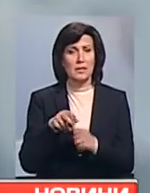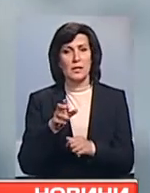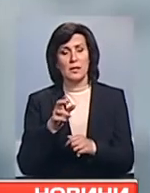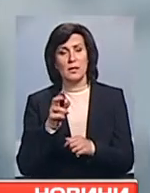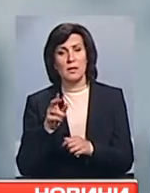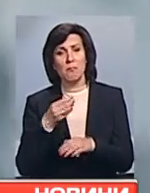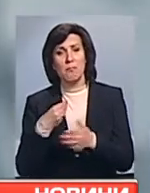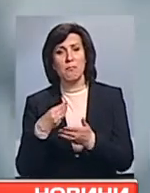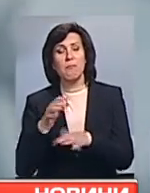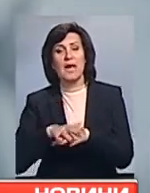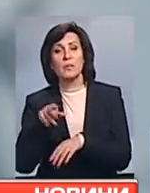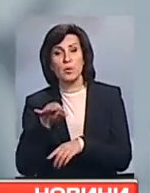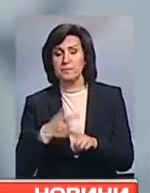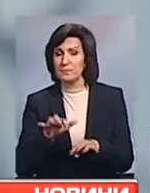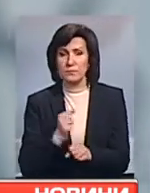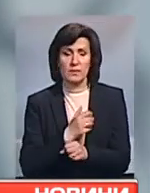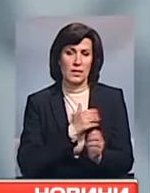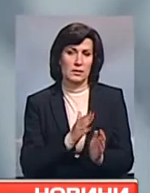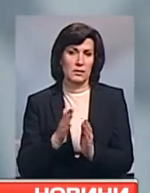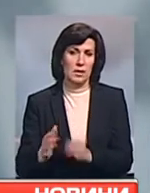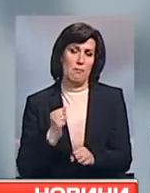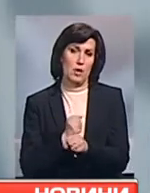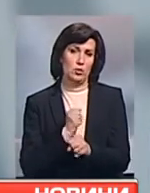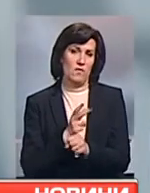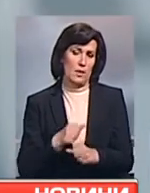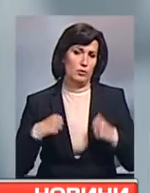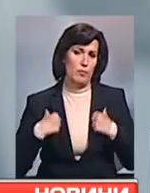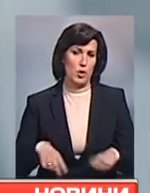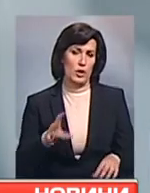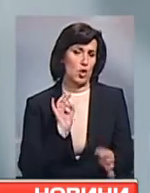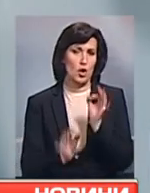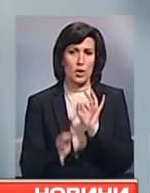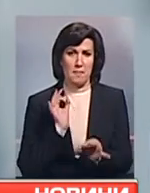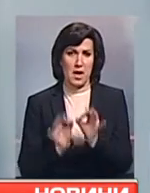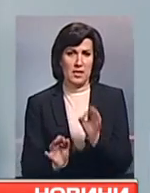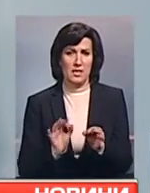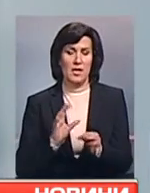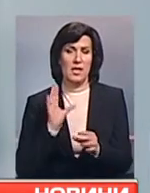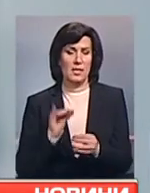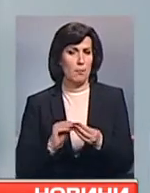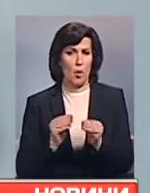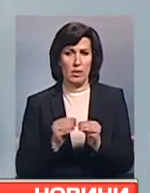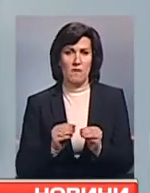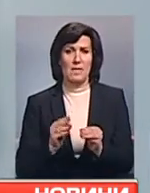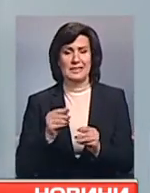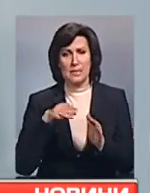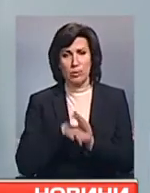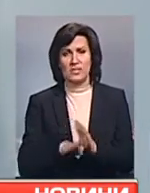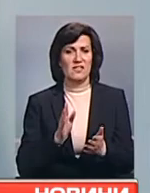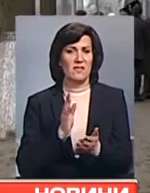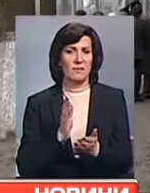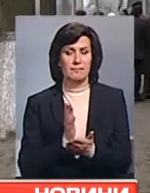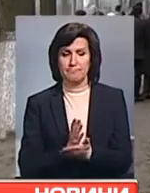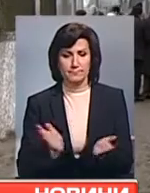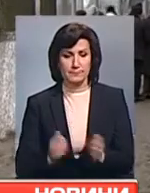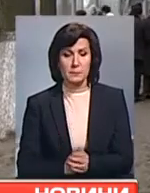б цього не зробили, наша банк-система на сьогоднішній момент працювала б спокійно, нормально, і в нас не було б проблем не з депозитами, не з